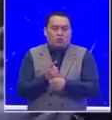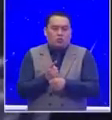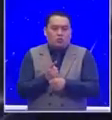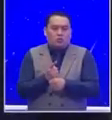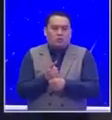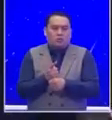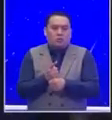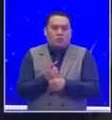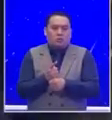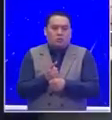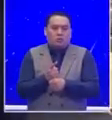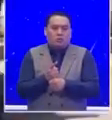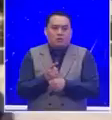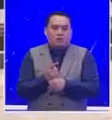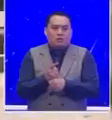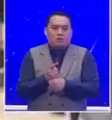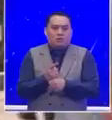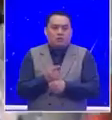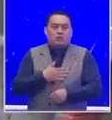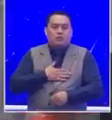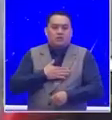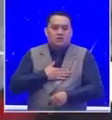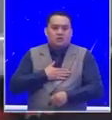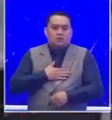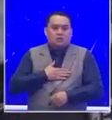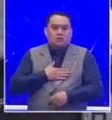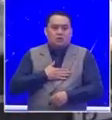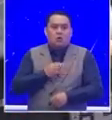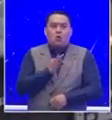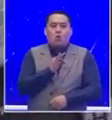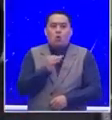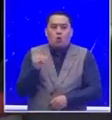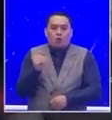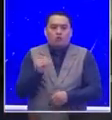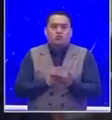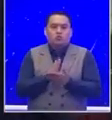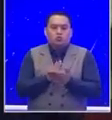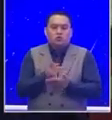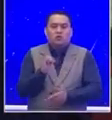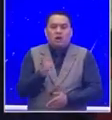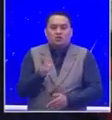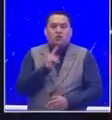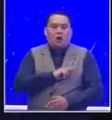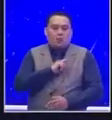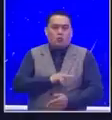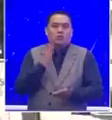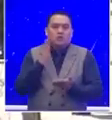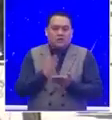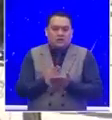Частный извоз, надо было, как мы тоже запрещено, без гарантии. Почему запрещено? Официальные службы такси только